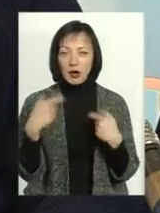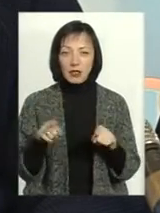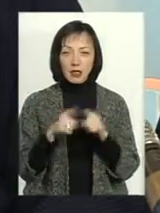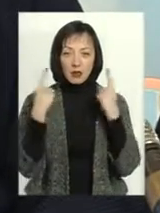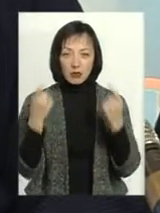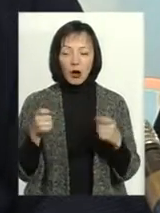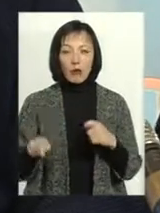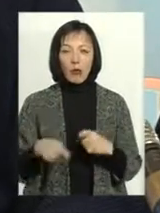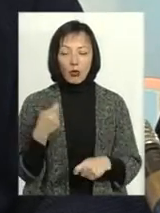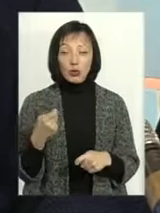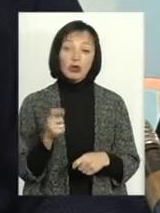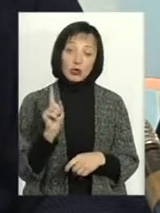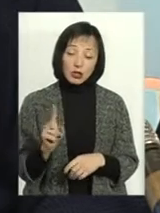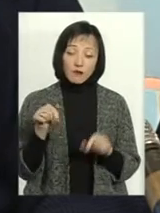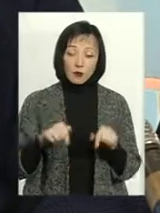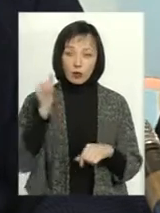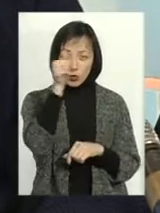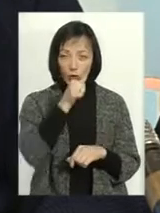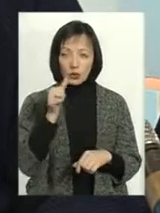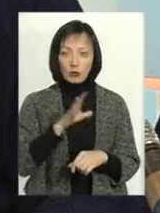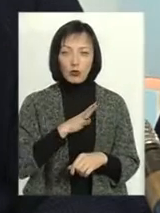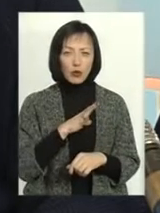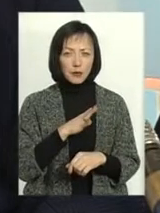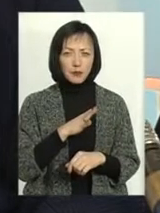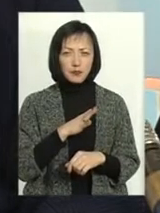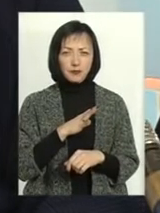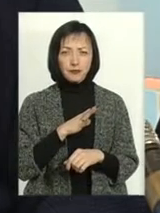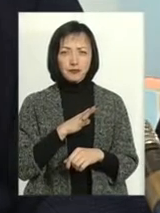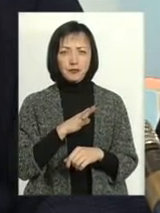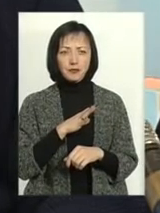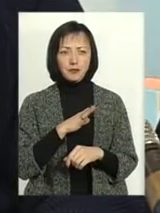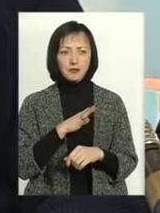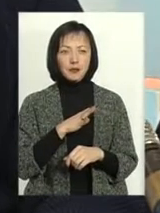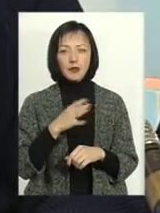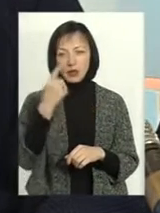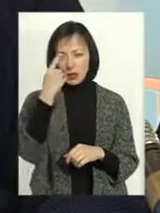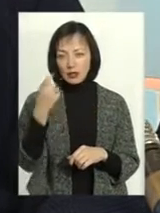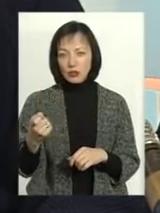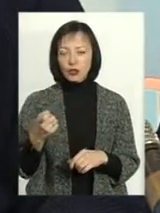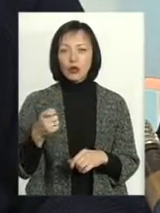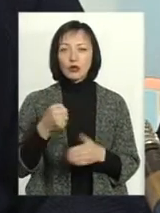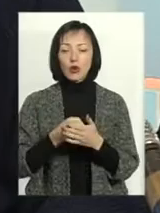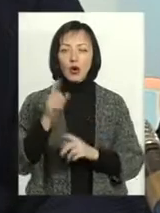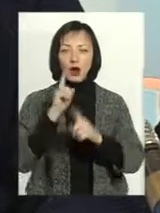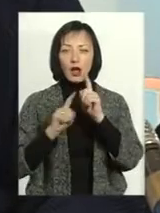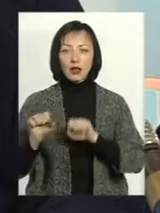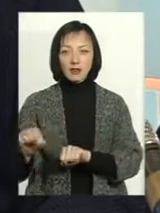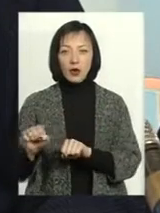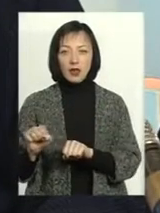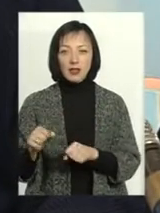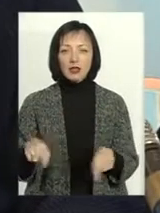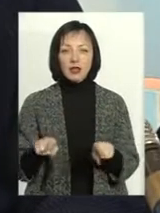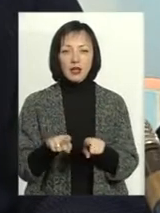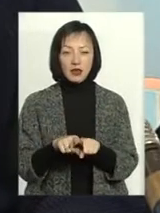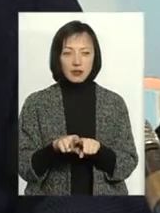кричущих порушень, хоча в цьому році було надійшло до Ради адвокатів Хмельницької області